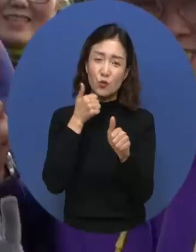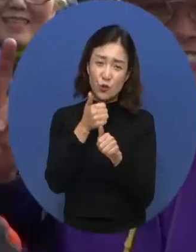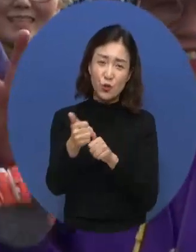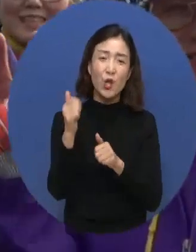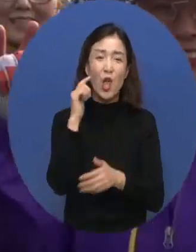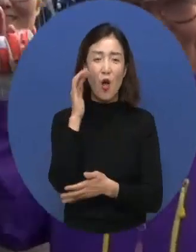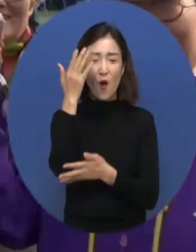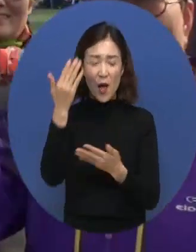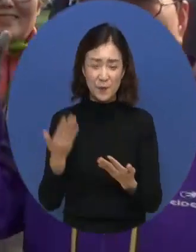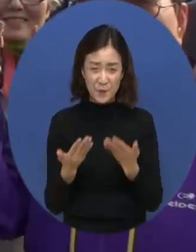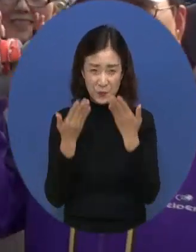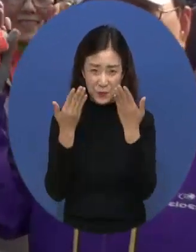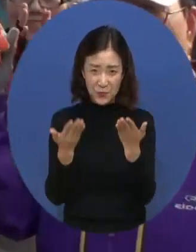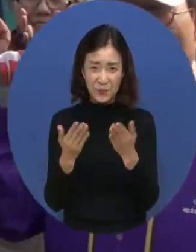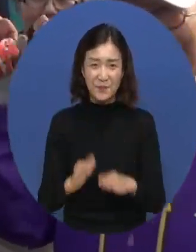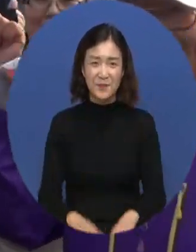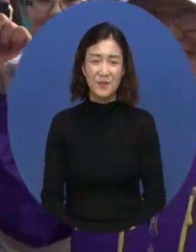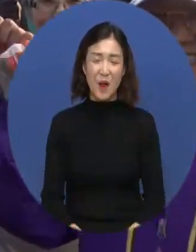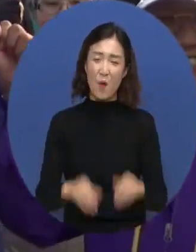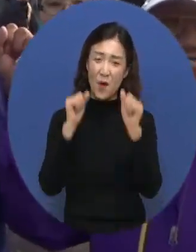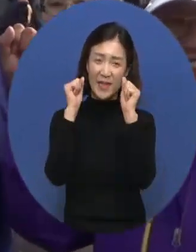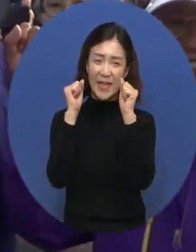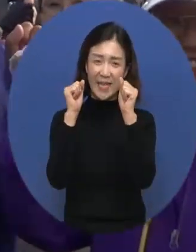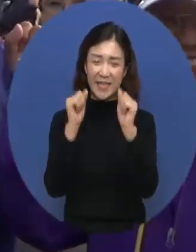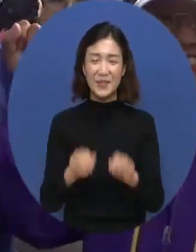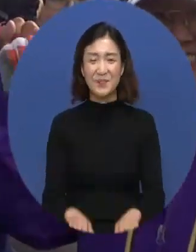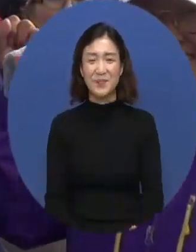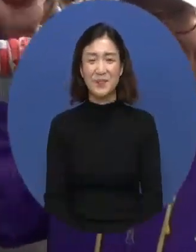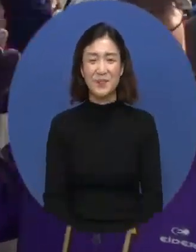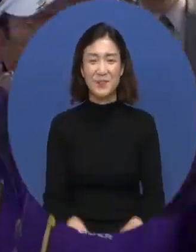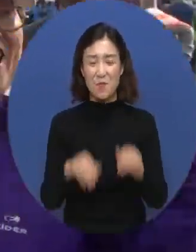돌리겠습니다. 나 오늘 입상을